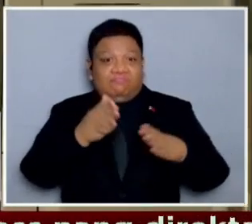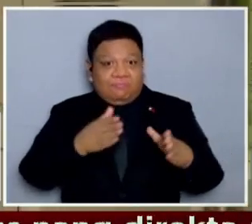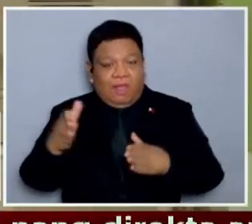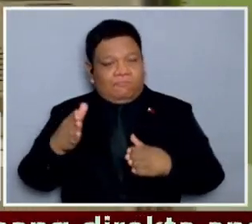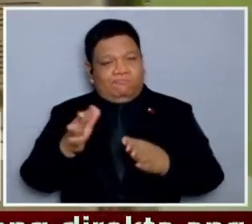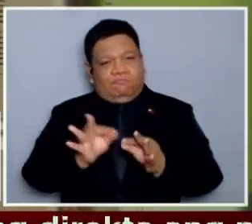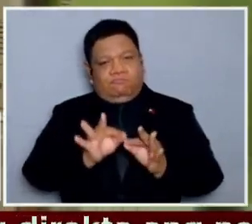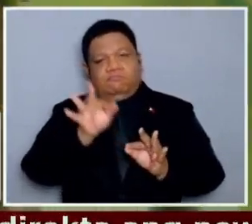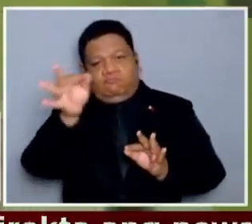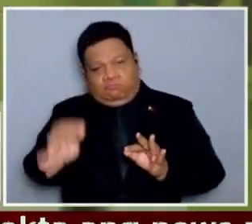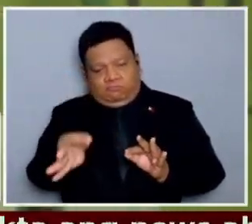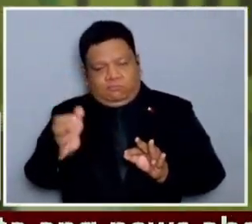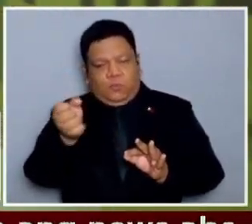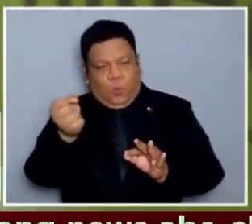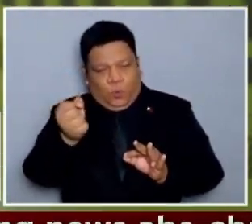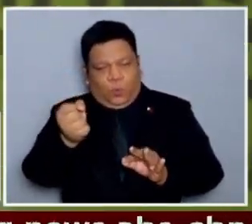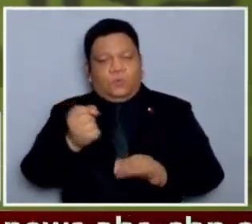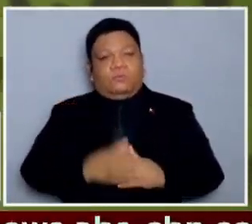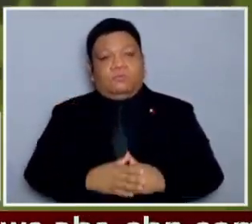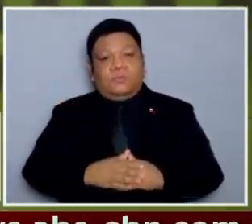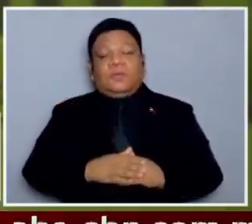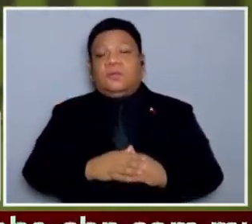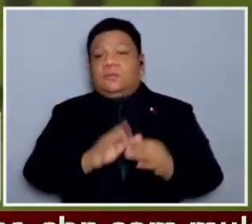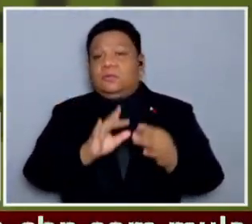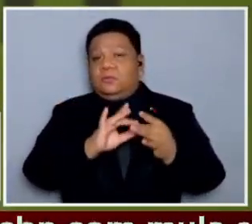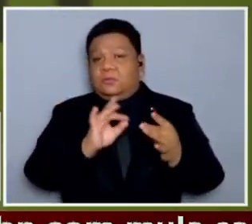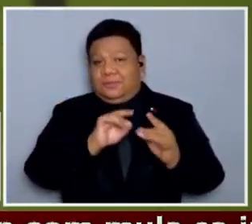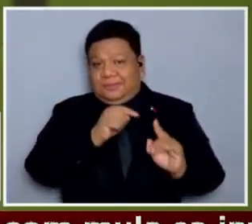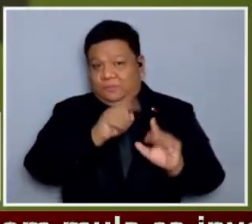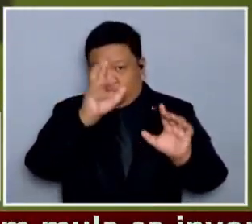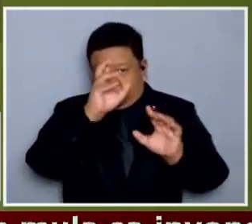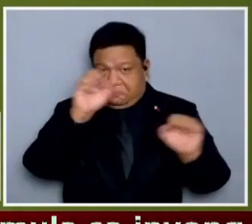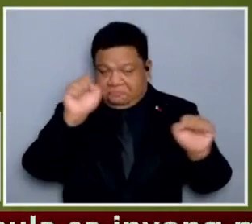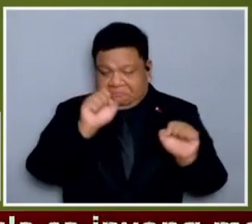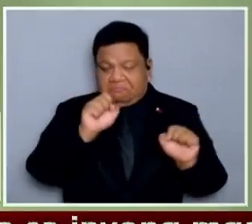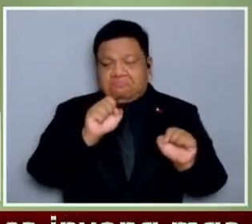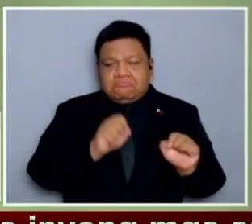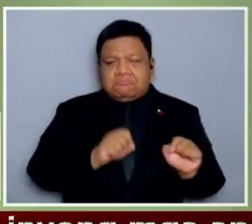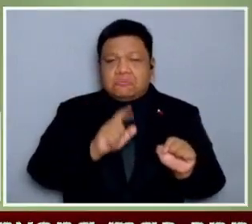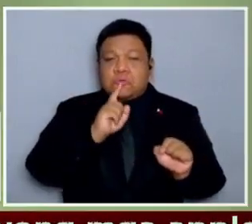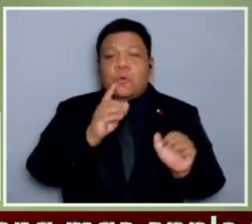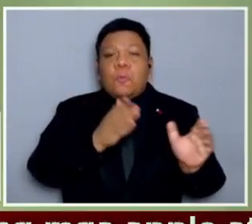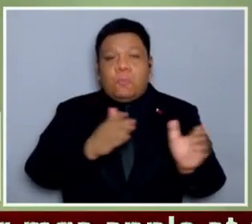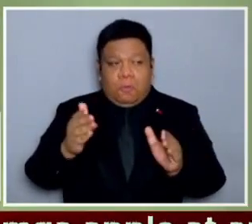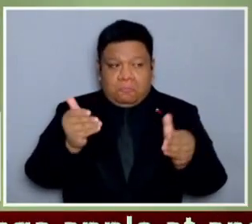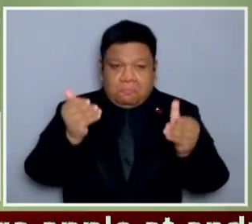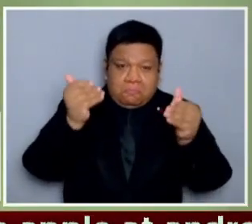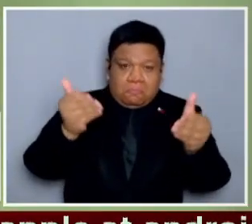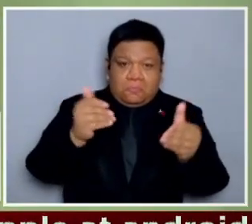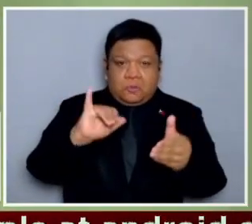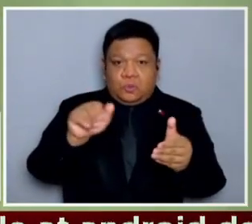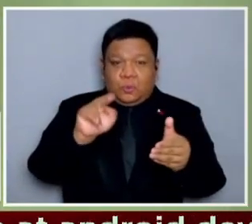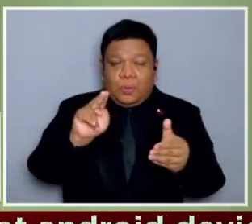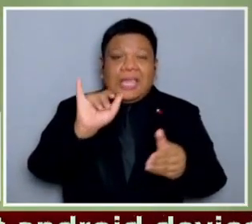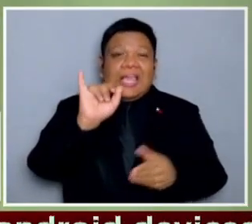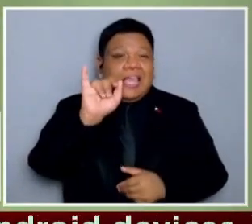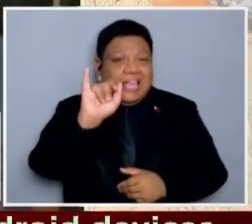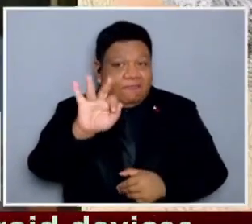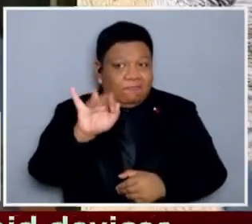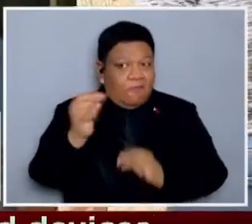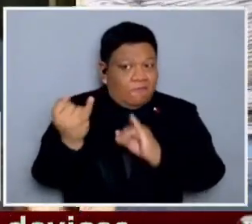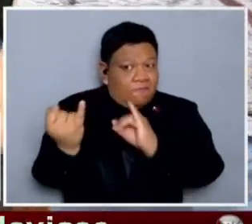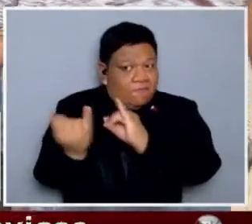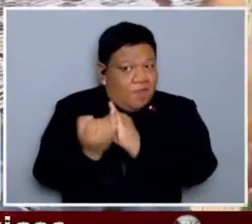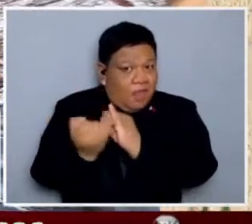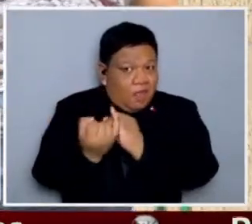Pero ginit ni De Grano na itutuloy nila ang kanilang protesta sa Enero kung hindi magkakaroon ng malinaw na pakikipag-ugnayan ang